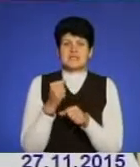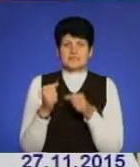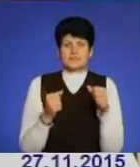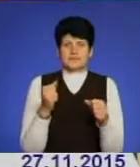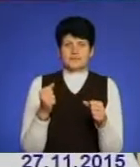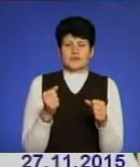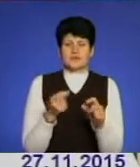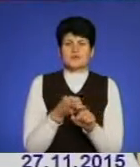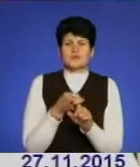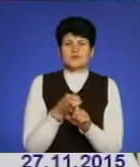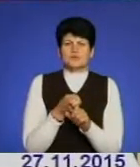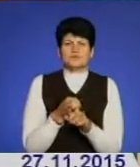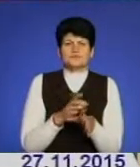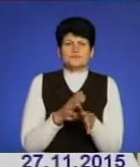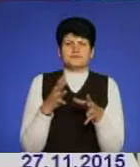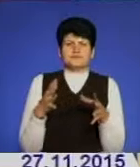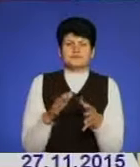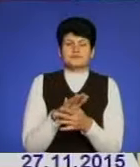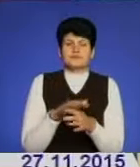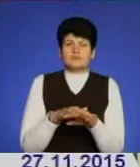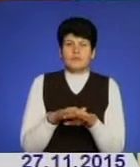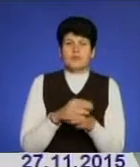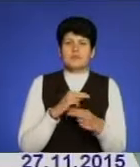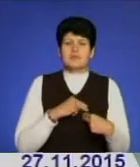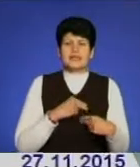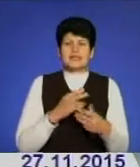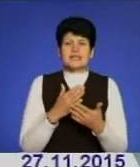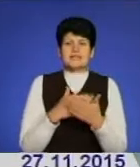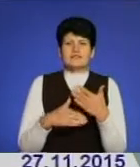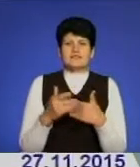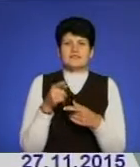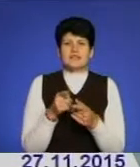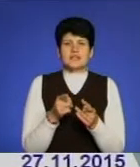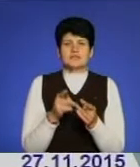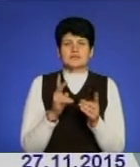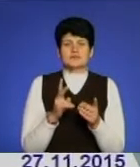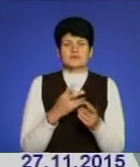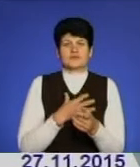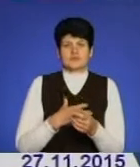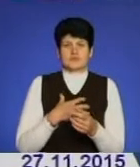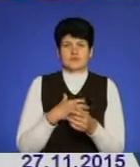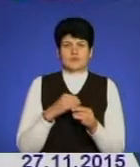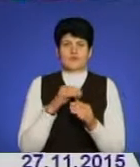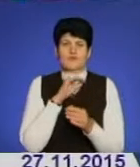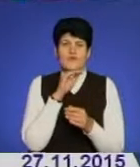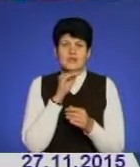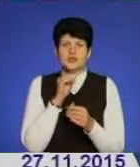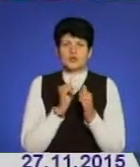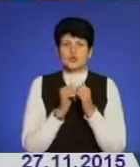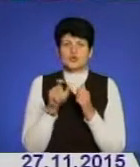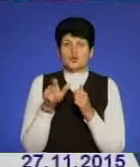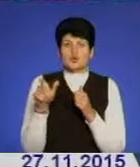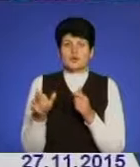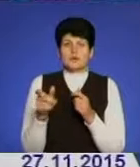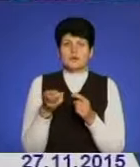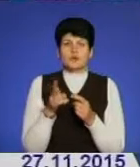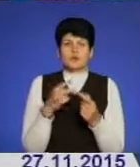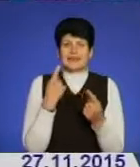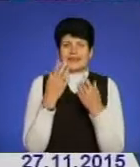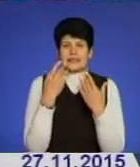Через перенасиченість ринку праці інваліди орієнтуються на професії, які є більш актуальними. До кожної особи підходимо